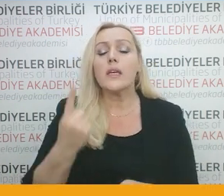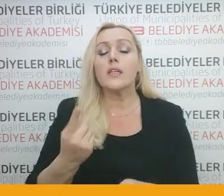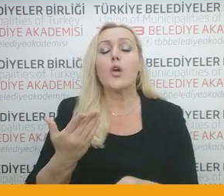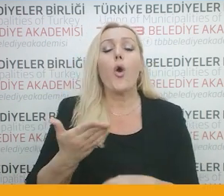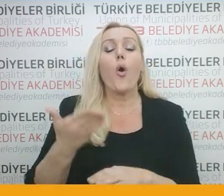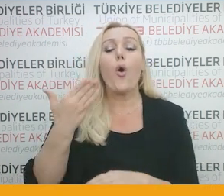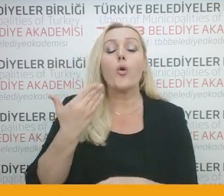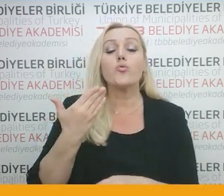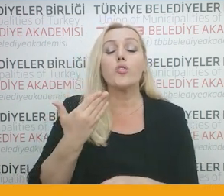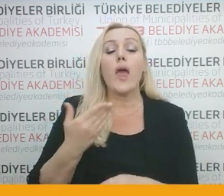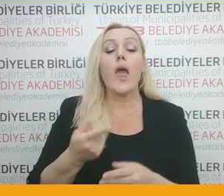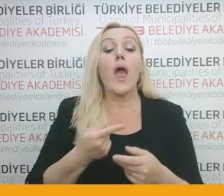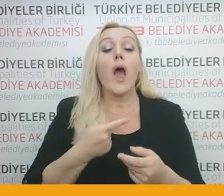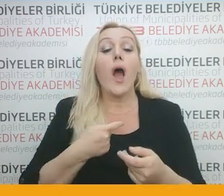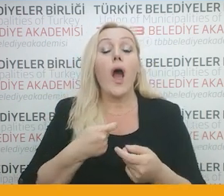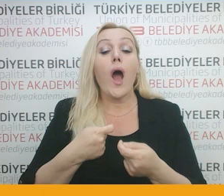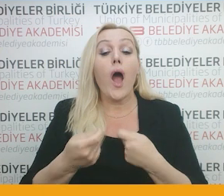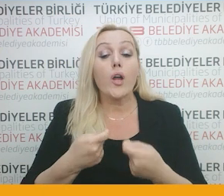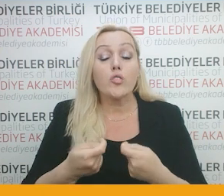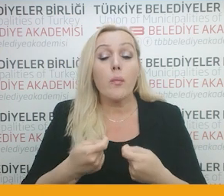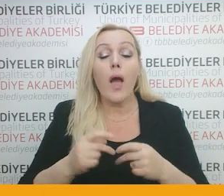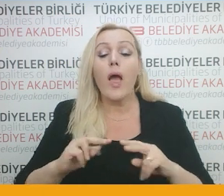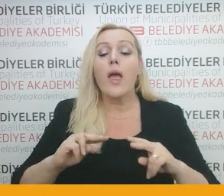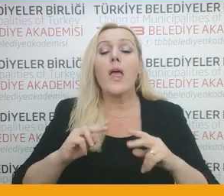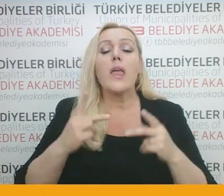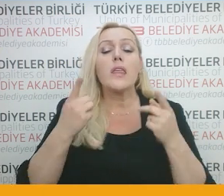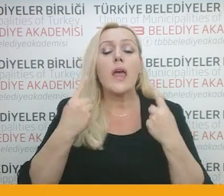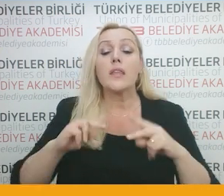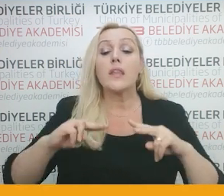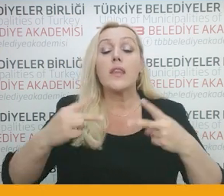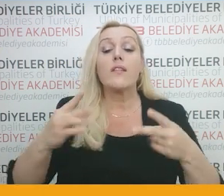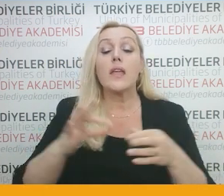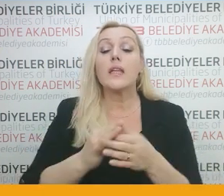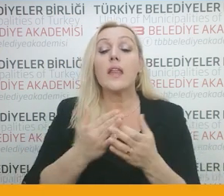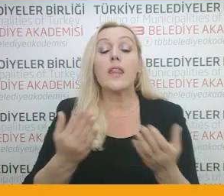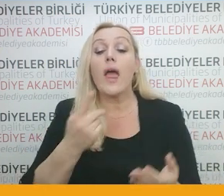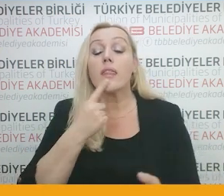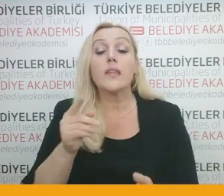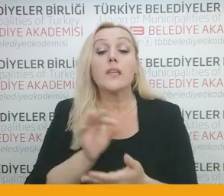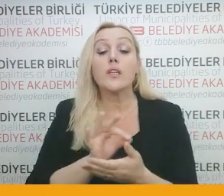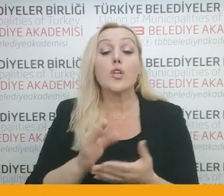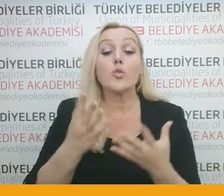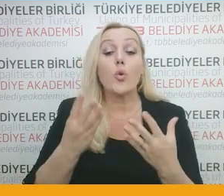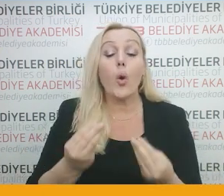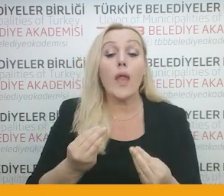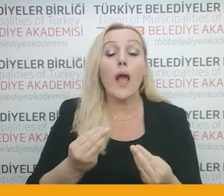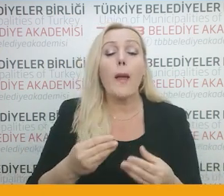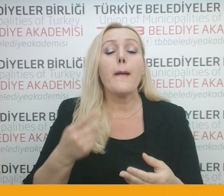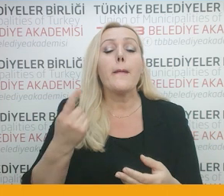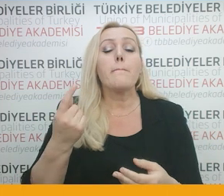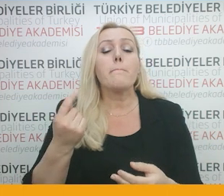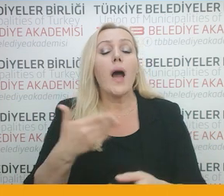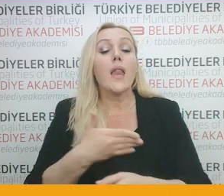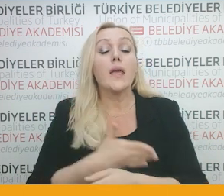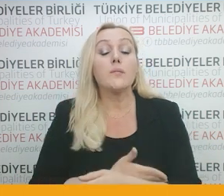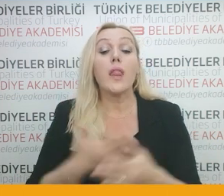harcama yetkililiğinin devriyle ilgili konuşurken ne dedik arkadaşlar? Harcama yetkisi devrediliyorsa bunun yazılı olarak malzemetler birimine ve muhasebe birimine